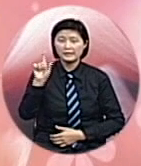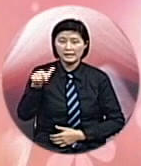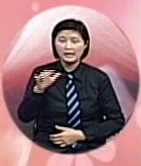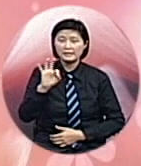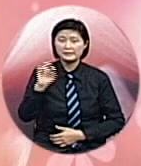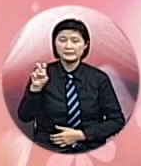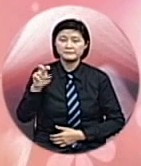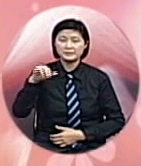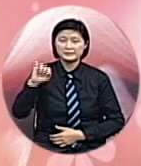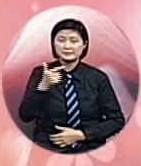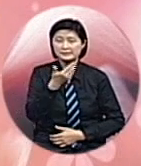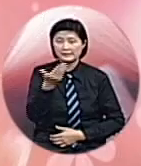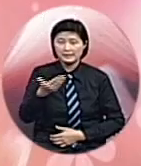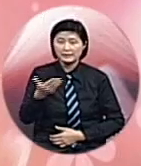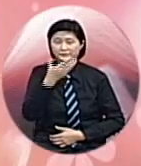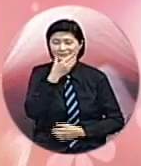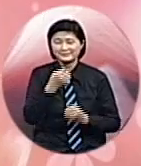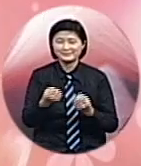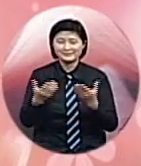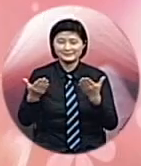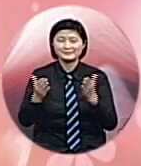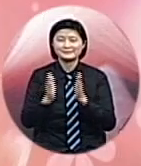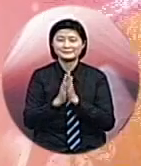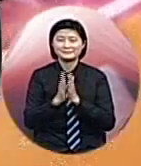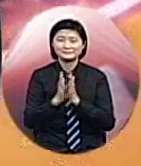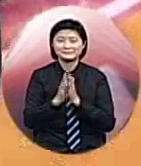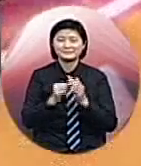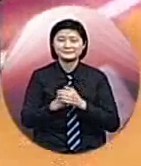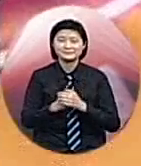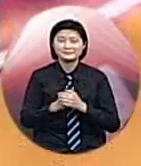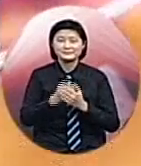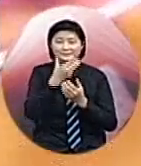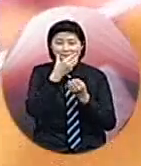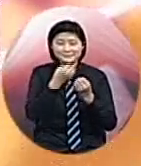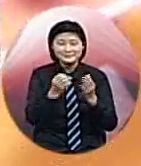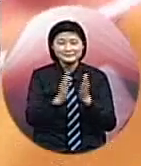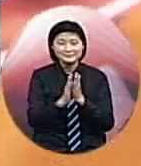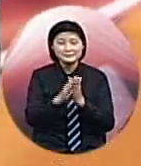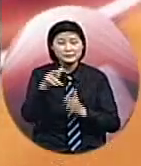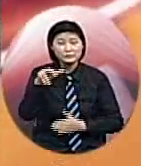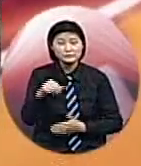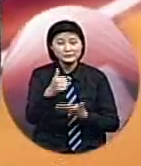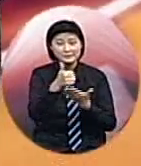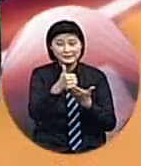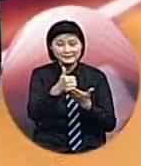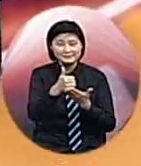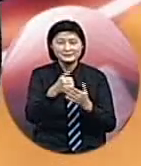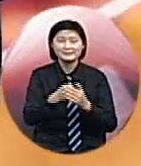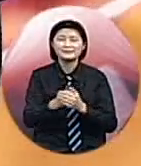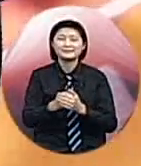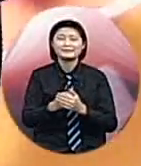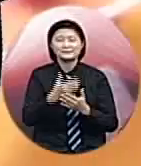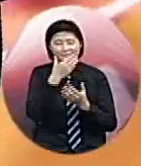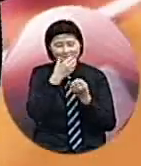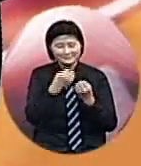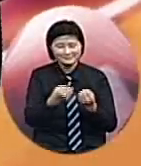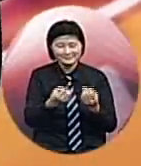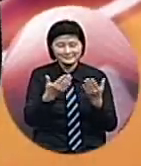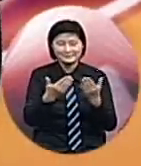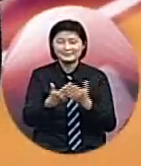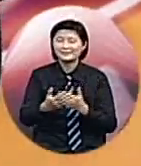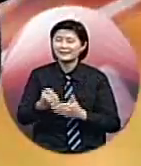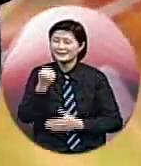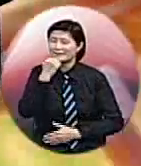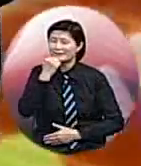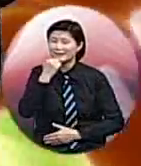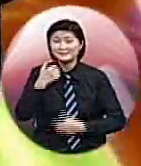불러주신 주재학님 축하합니다. 축하드립니다. 축하합니다. 주재학님. 네네. 아유, 축하합니다.